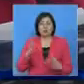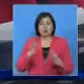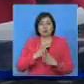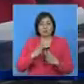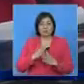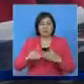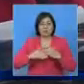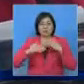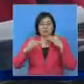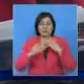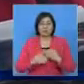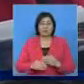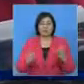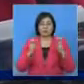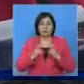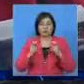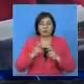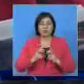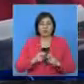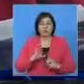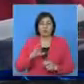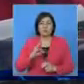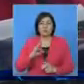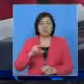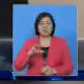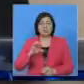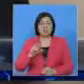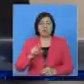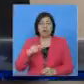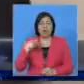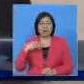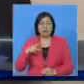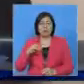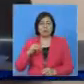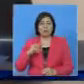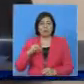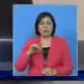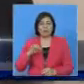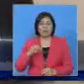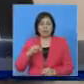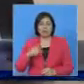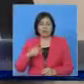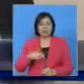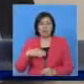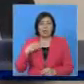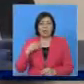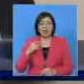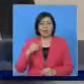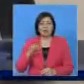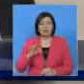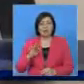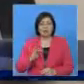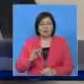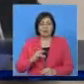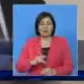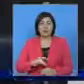көмірсутегі шикізатын барлау мен өндіруді Сенбесе Ақтөбе мұнай газ, КМК мұнай өріктеу және оперейтинг Қазақ ойыл Ақтөбе фирма